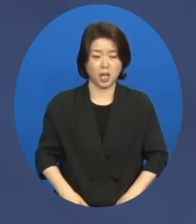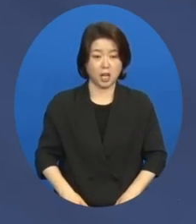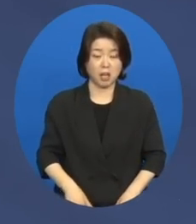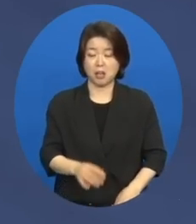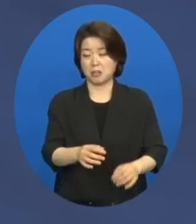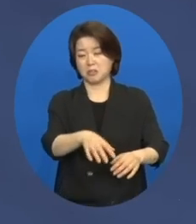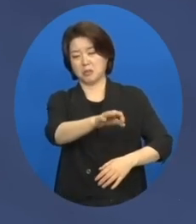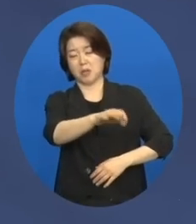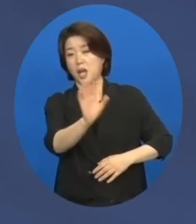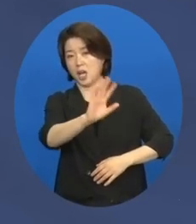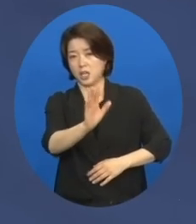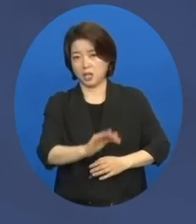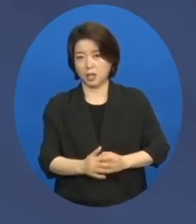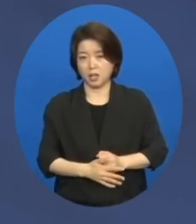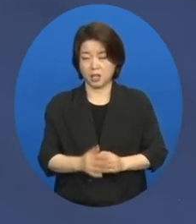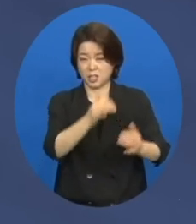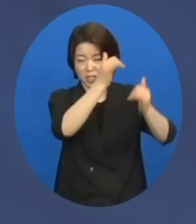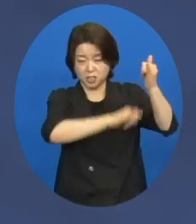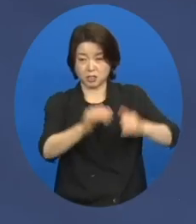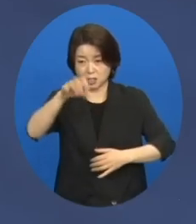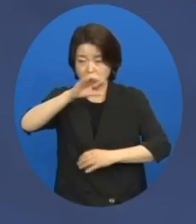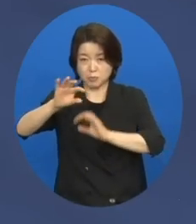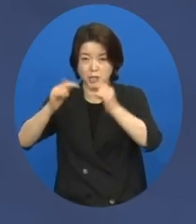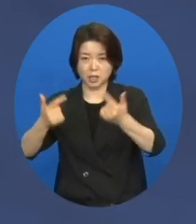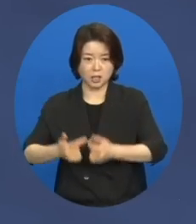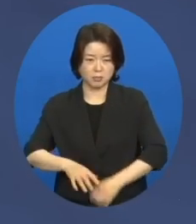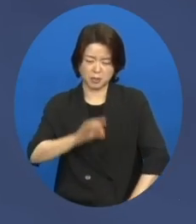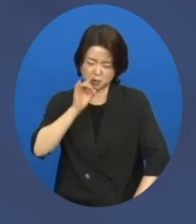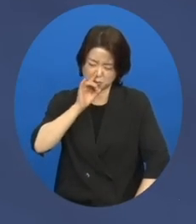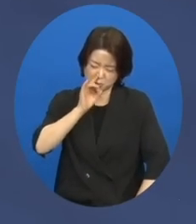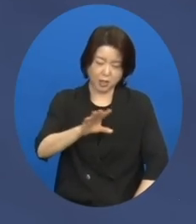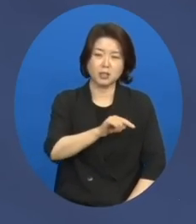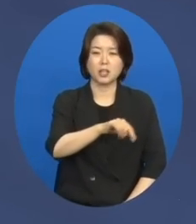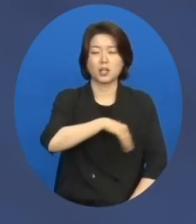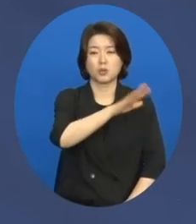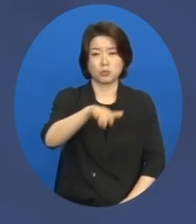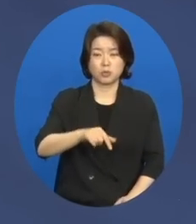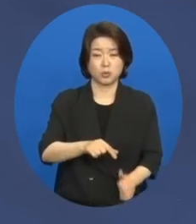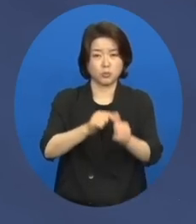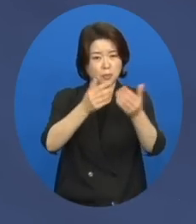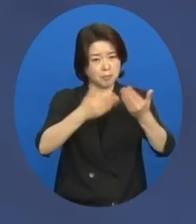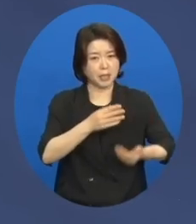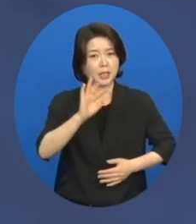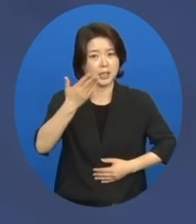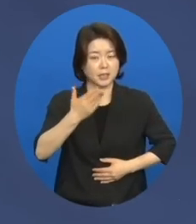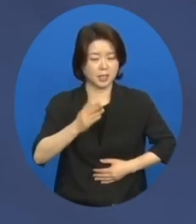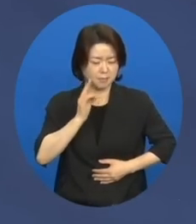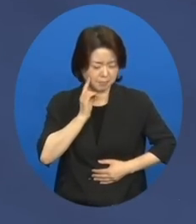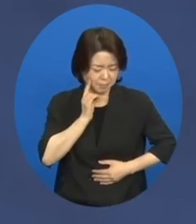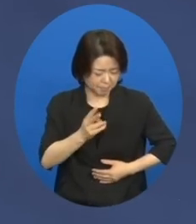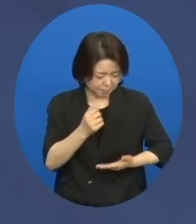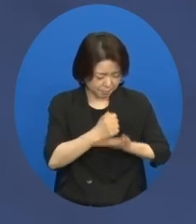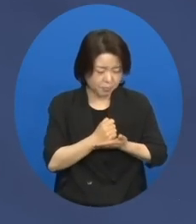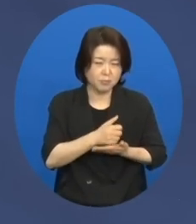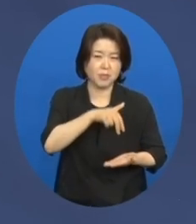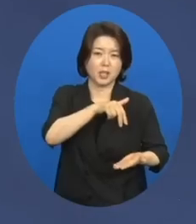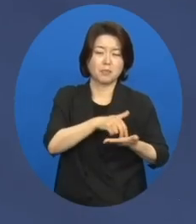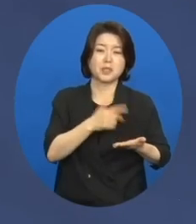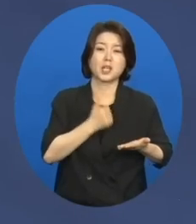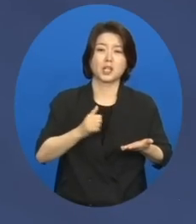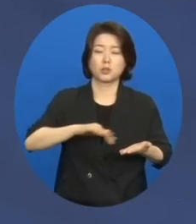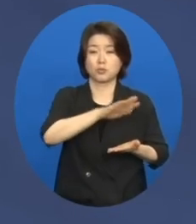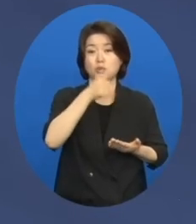아니었어요. 역사상 십자가가 아니면 도저히 불가능한 우리가 구원받아야 될 너무 끔찍한 운명에 처했던